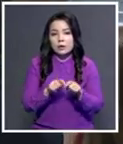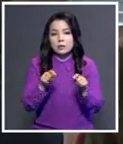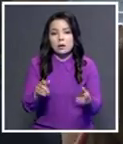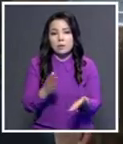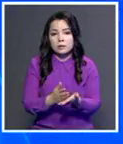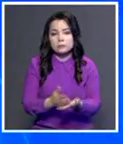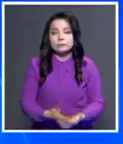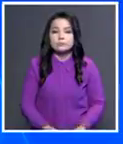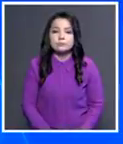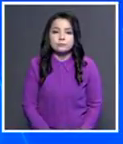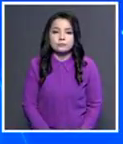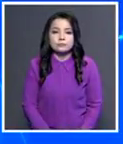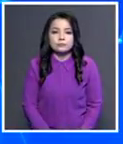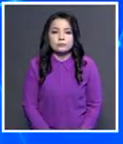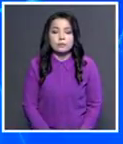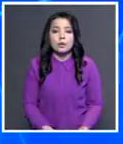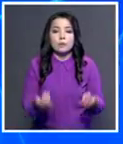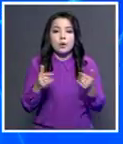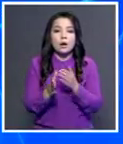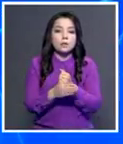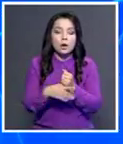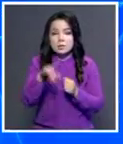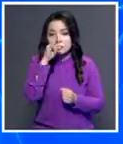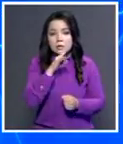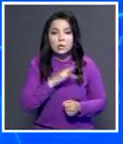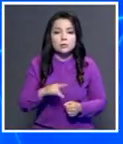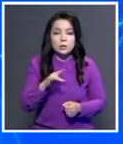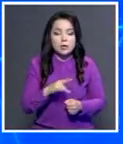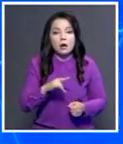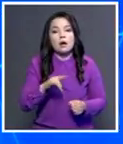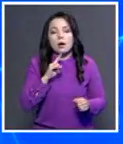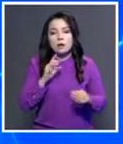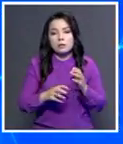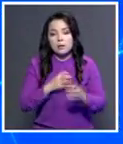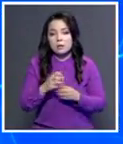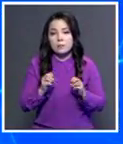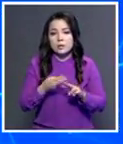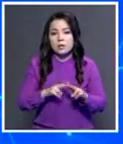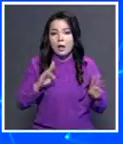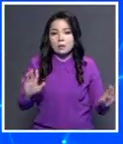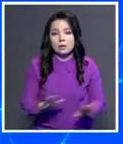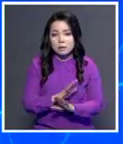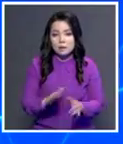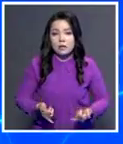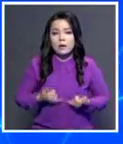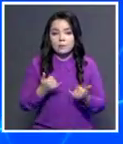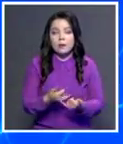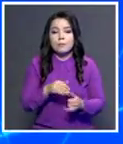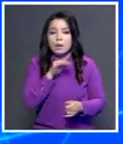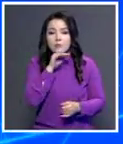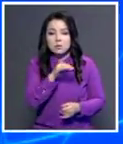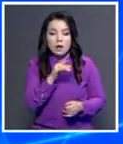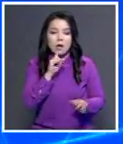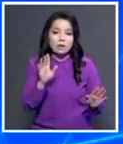отыр. Бүгін Атырауда Қазақстан Республикасының халық әртісі профессор Ғафиз Есімов атындағы бірінші халықаралық